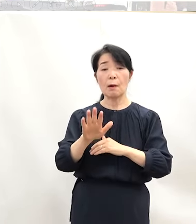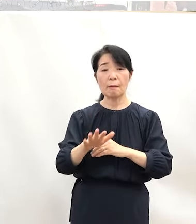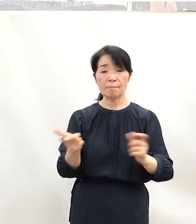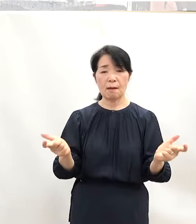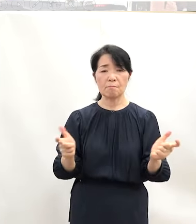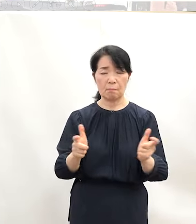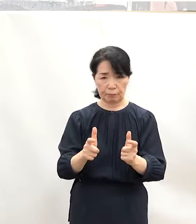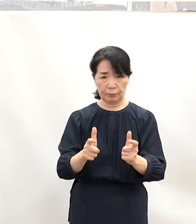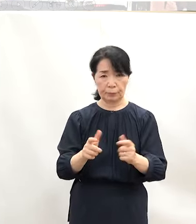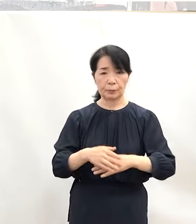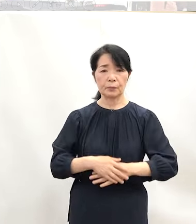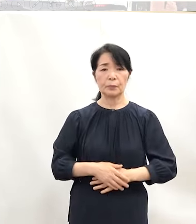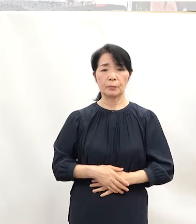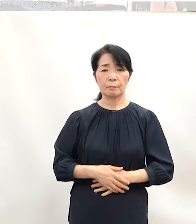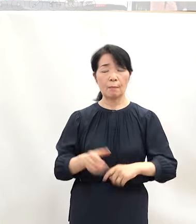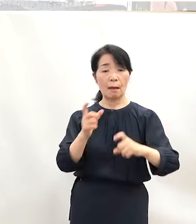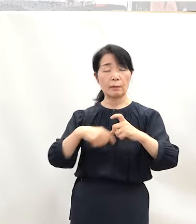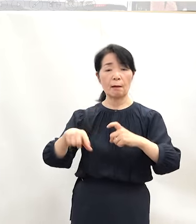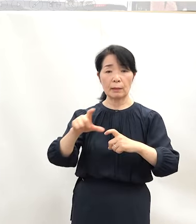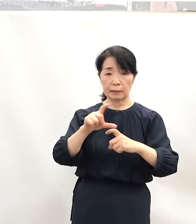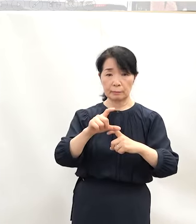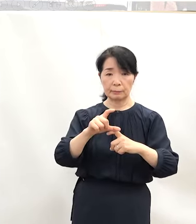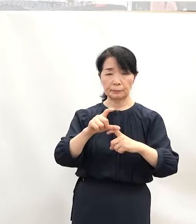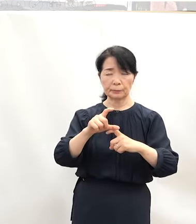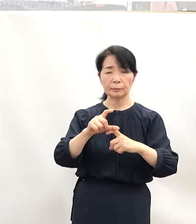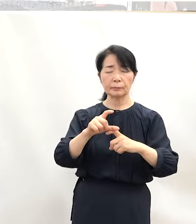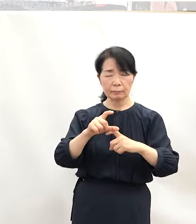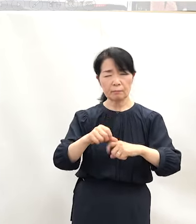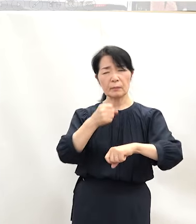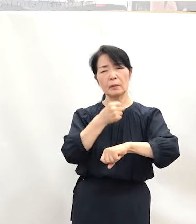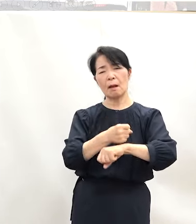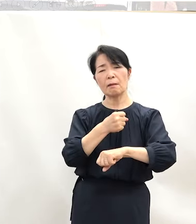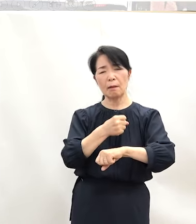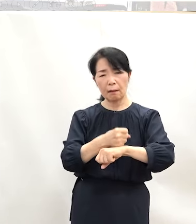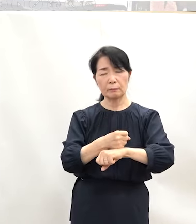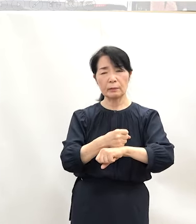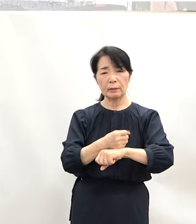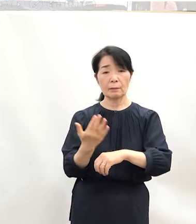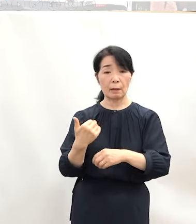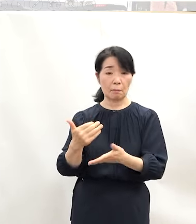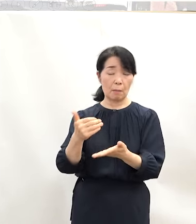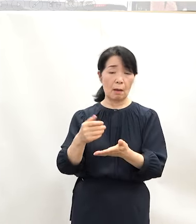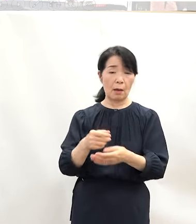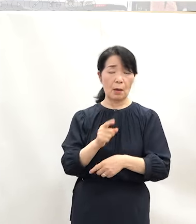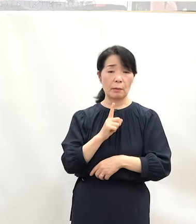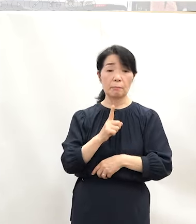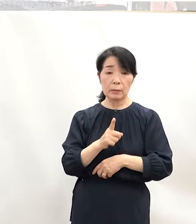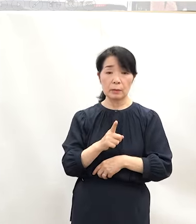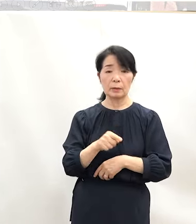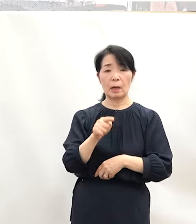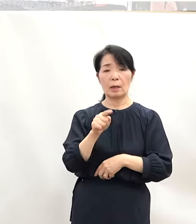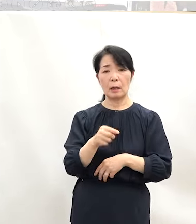で、特にさらにそのきついというのがまさにここに現れている数字でありま